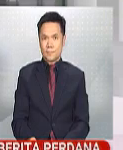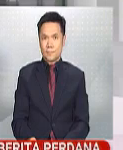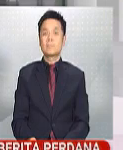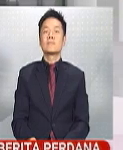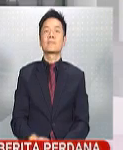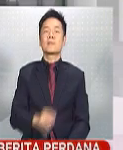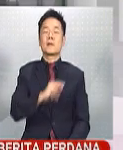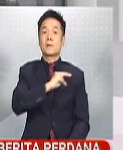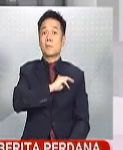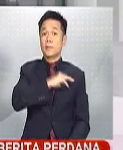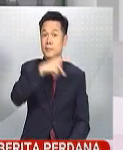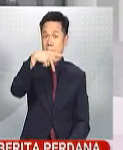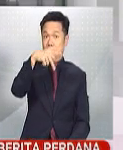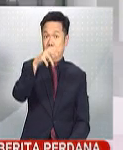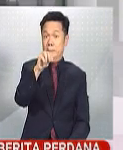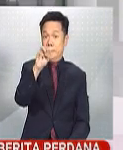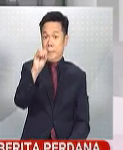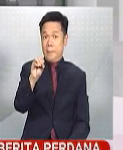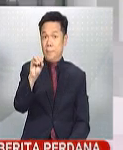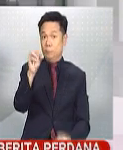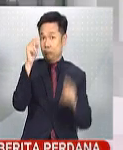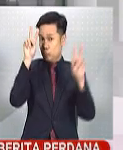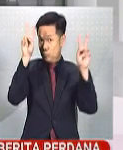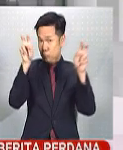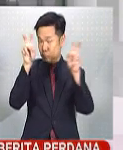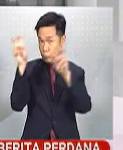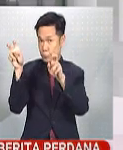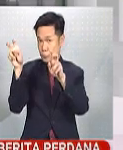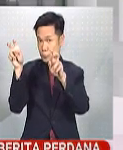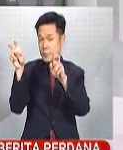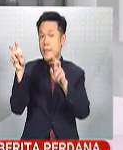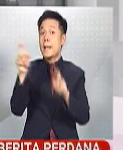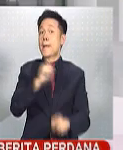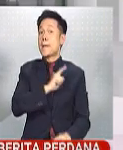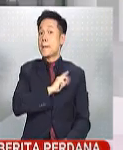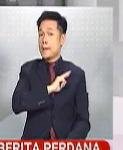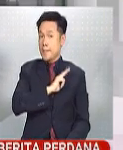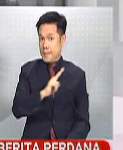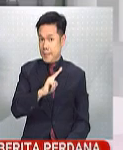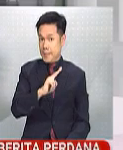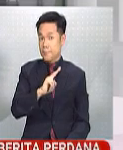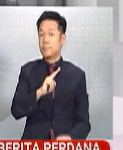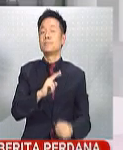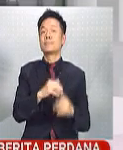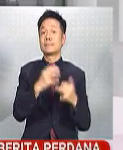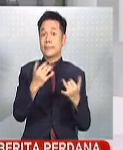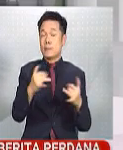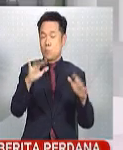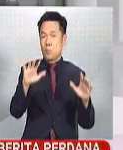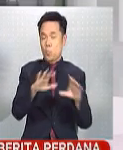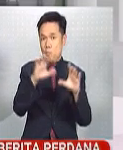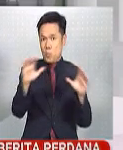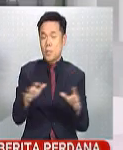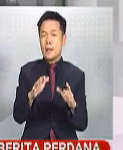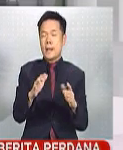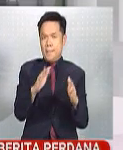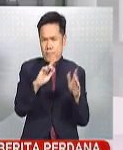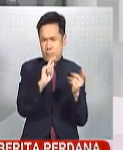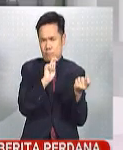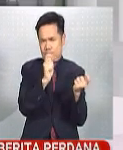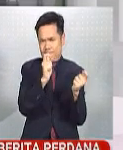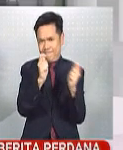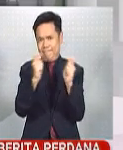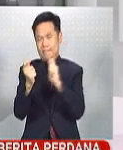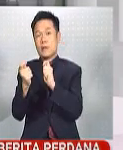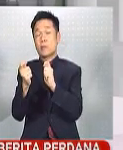Menteri di Jabatan Perdana Menteri Hal Ehwal Agama, Senator Datuk Seri Dr. Zulkifli Muhammad Al-Bakri akan melaksanakan pembaharuan dari